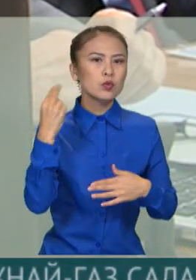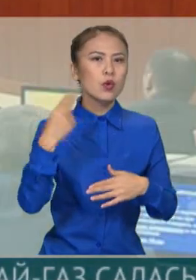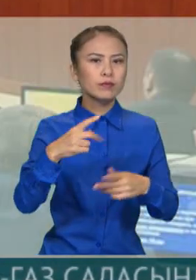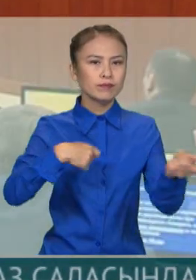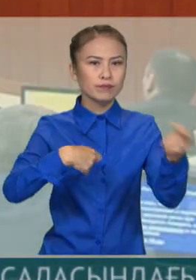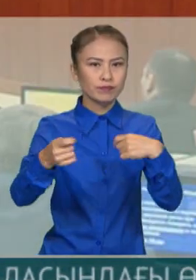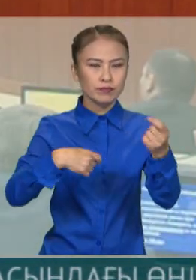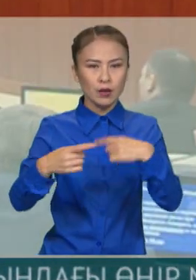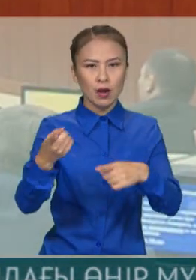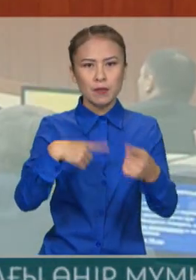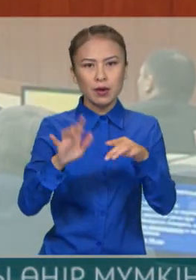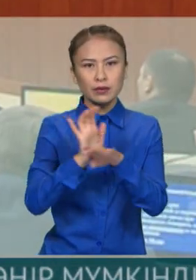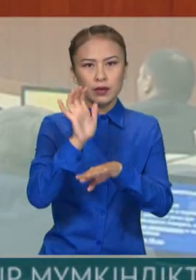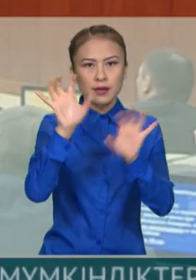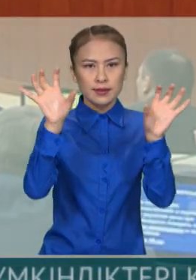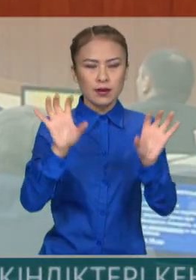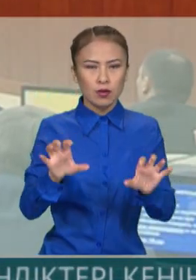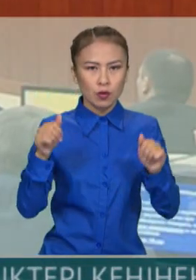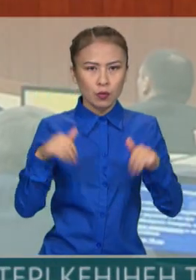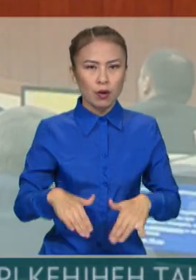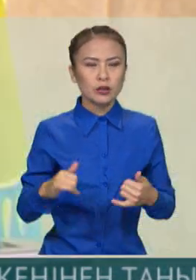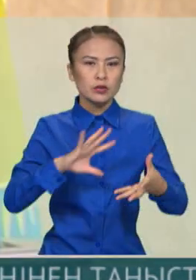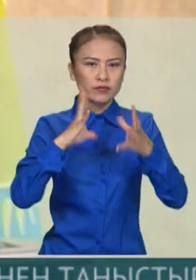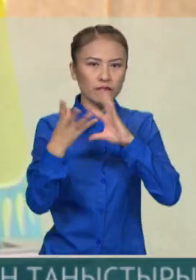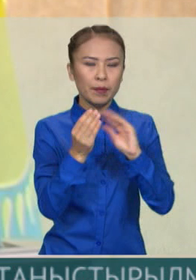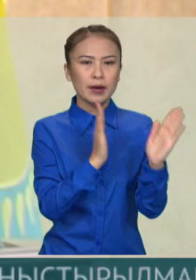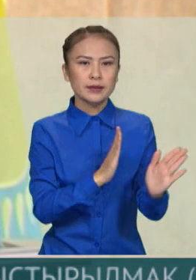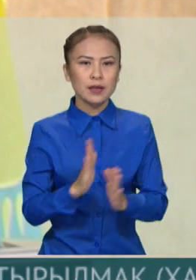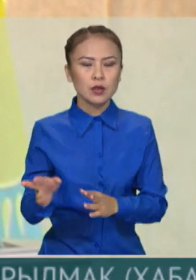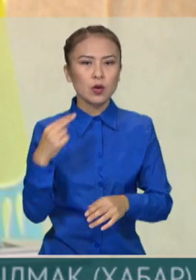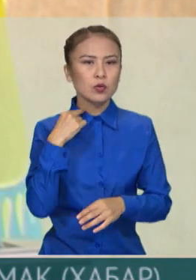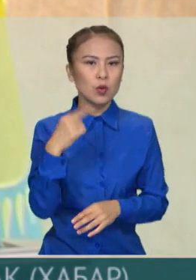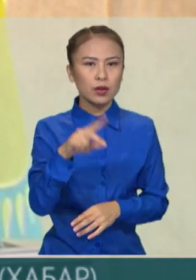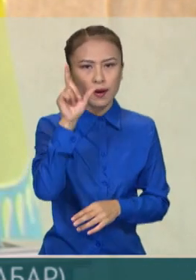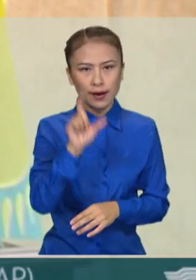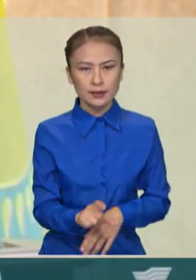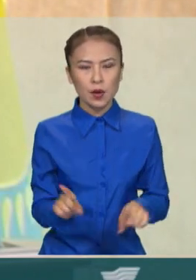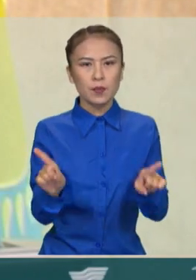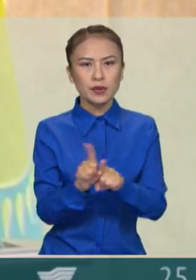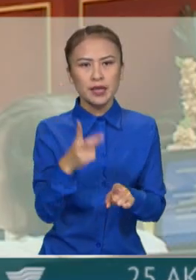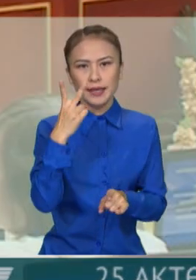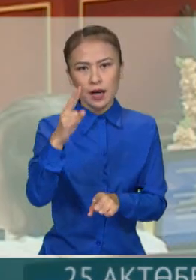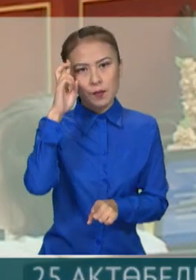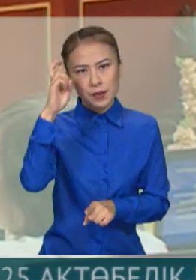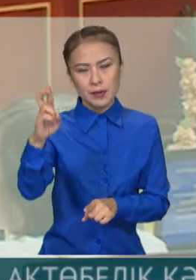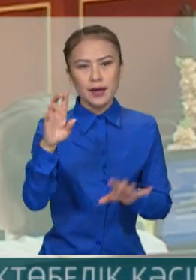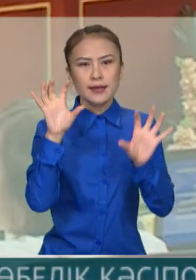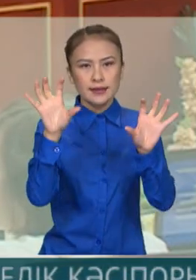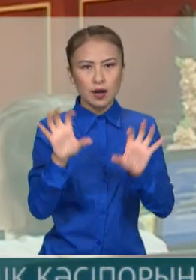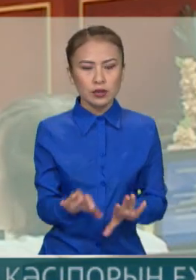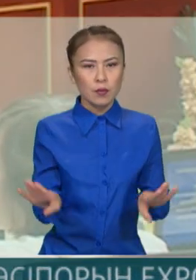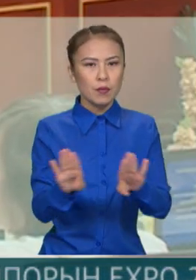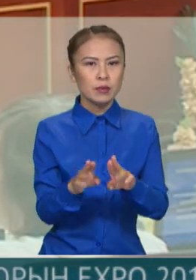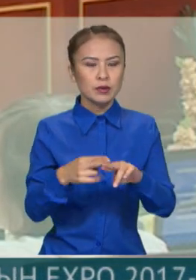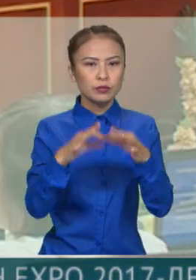беру туралы заң жобасы да мақұлданды. Бұл реттегі басты талап сотталған адам екі мемлекеттің ұлттық заңнамасы бойынша